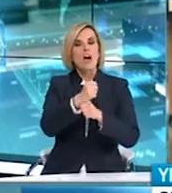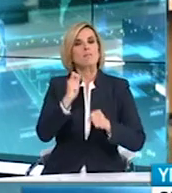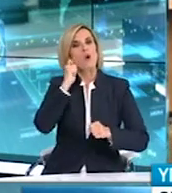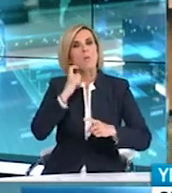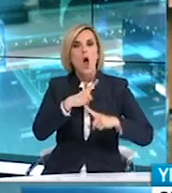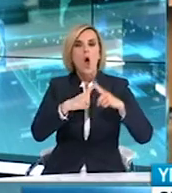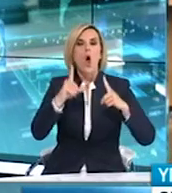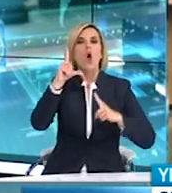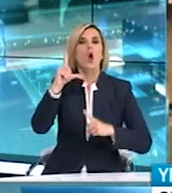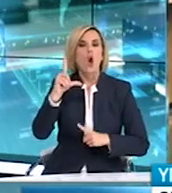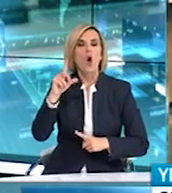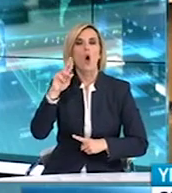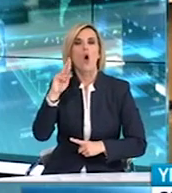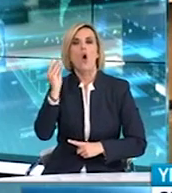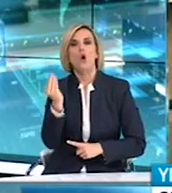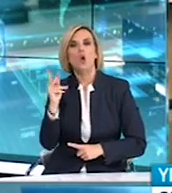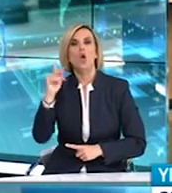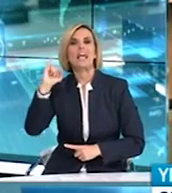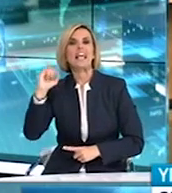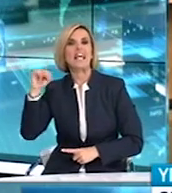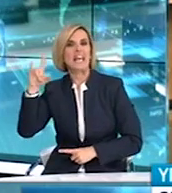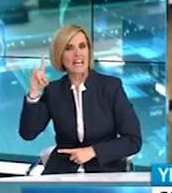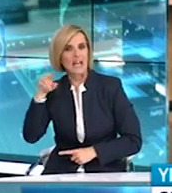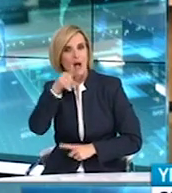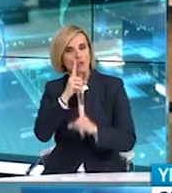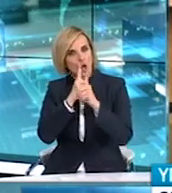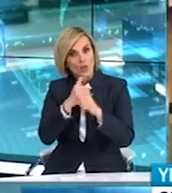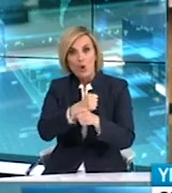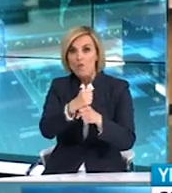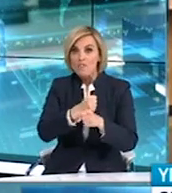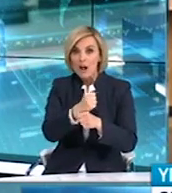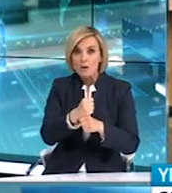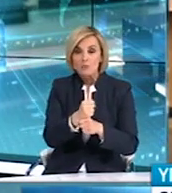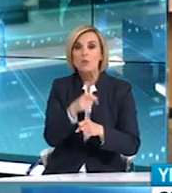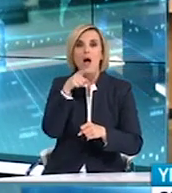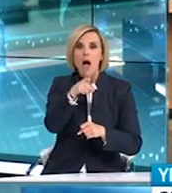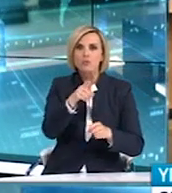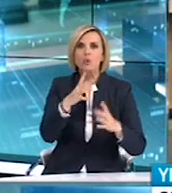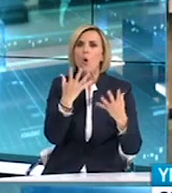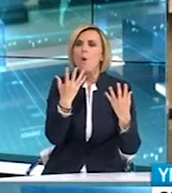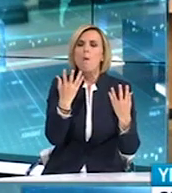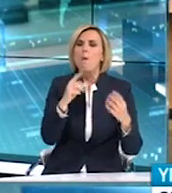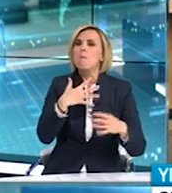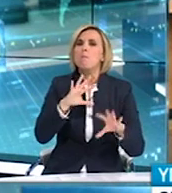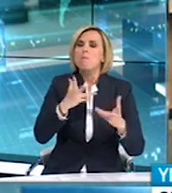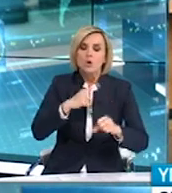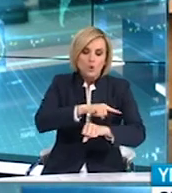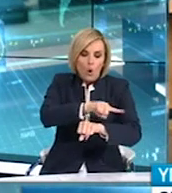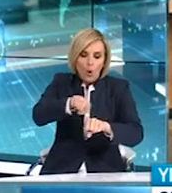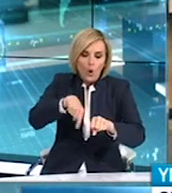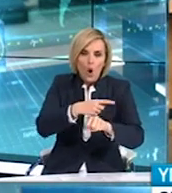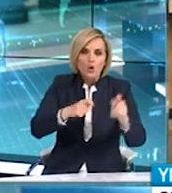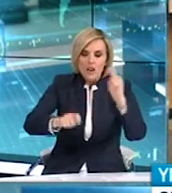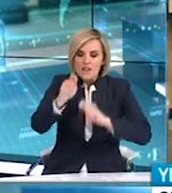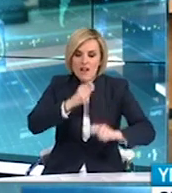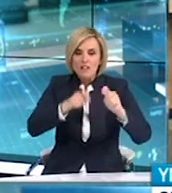έχουν ολοκληρωθεί οι απαιτούμενες διοικητικές διαδικασίες από τον ΕΟΦ, πόσο χρόνο χρειάζεται η παρασκευή του φαρμάκου, πόσο είναι το κόστος για το δημόσιο και